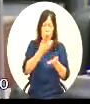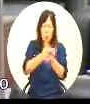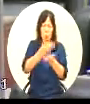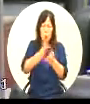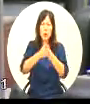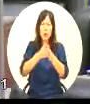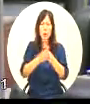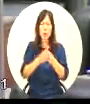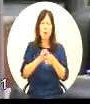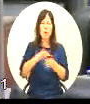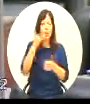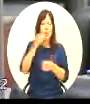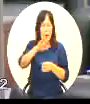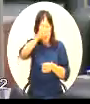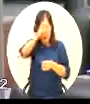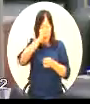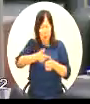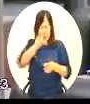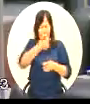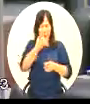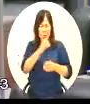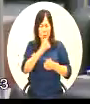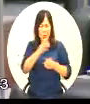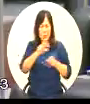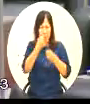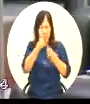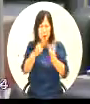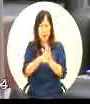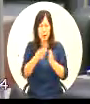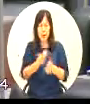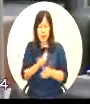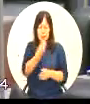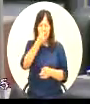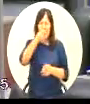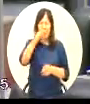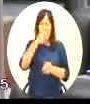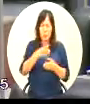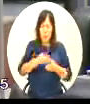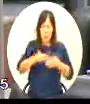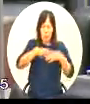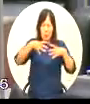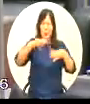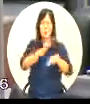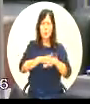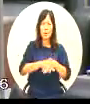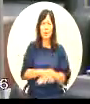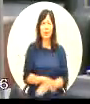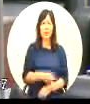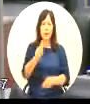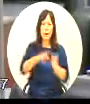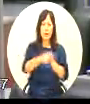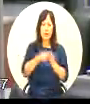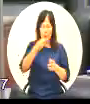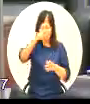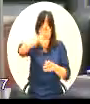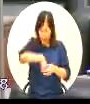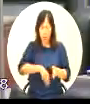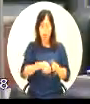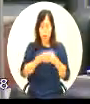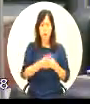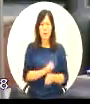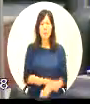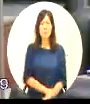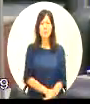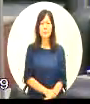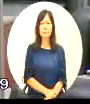他病情急速恶化的话，可能会呼吸道水肿，那可能会需要紧急插管，所以